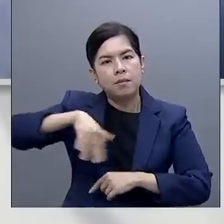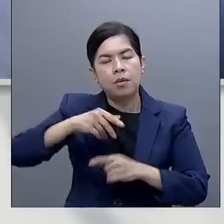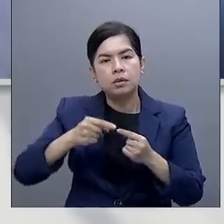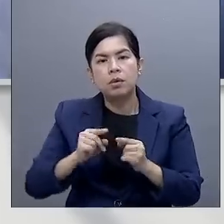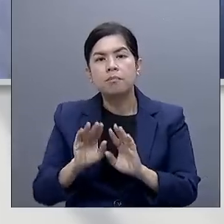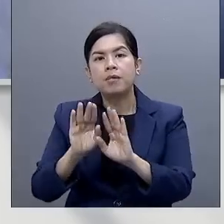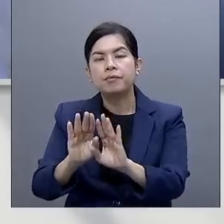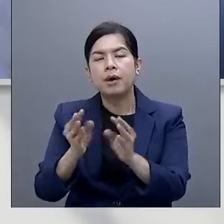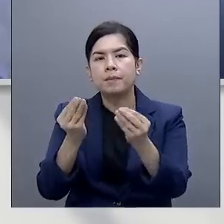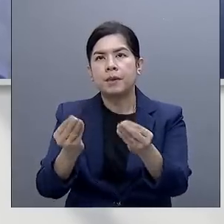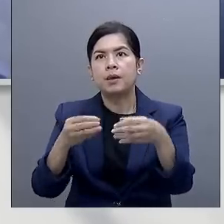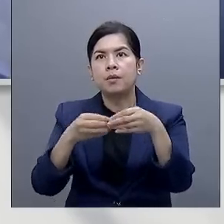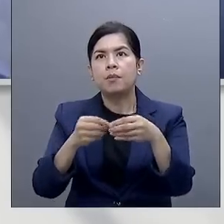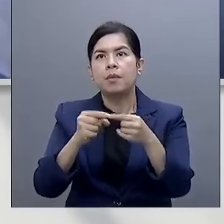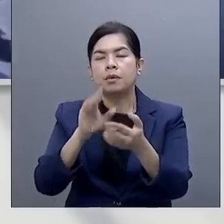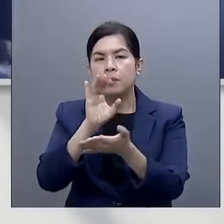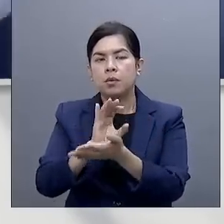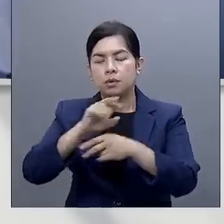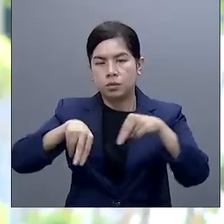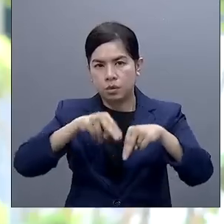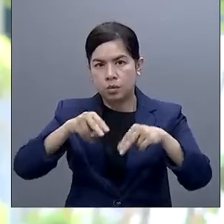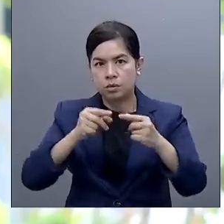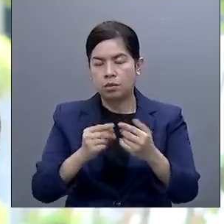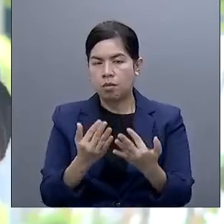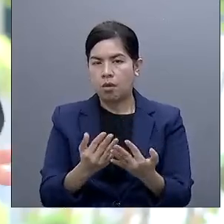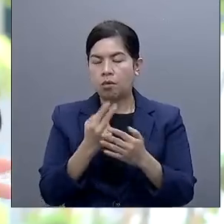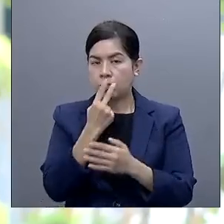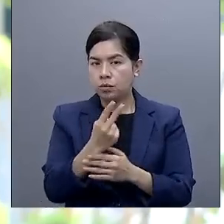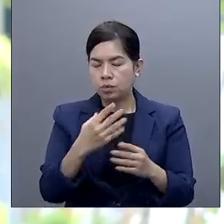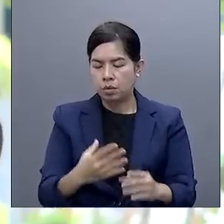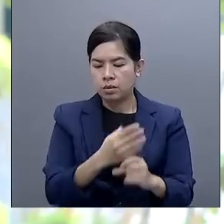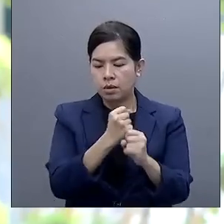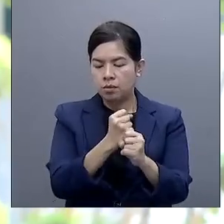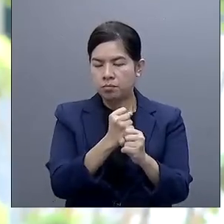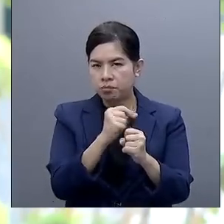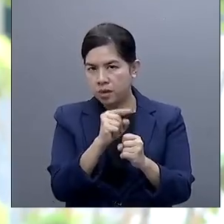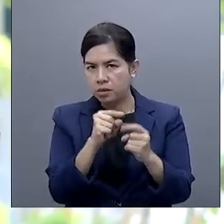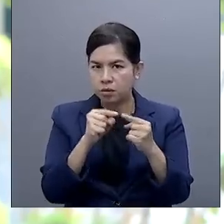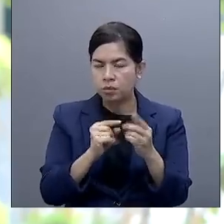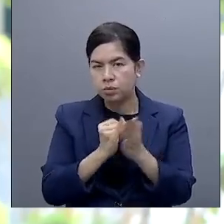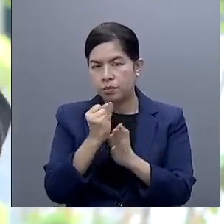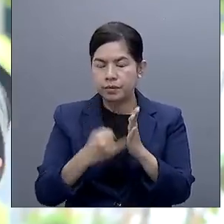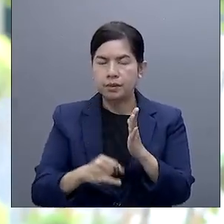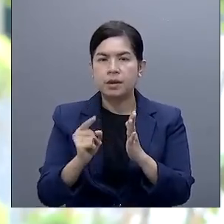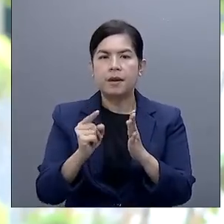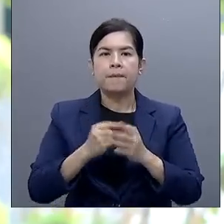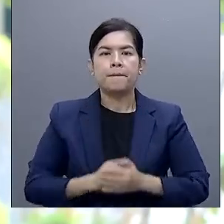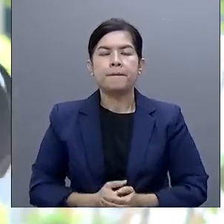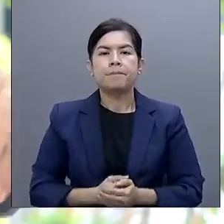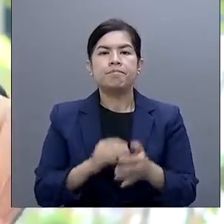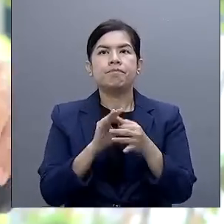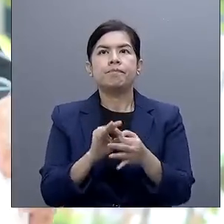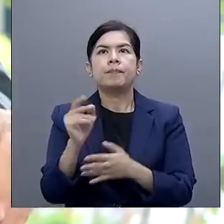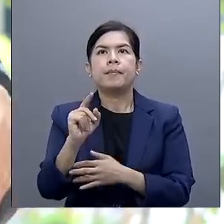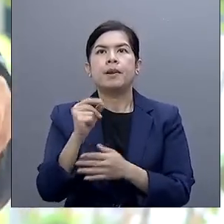อบแล้วนะครับซึ่งเรื่องนี้นะครับต้องรอทางกองพิสูจน์หลักฐานนั้นได้สรุปผลการตรวจสอบออกมาอีกครั้งนึงนะครับซึ่งในส่วนของการ